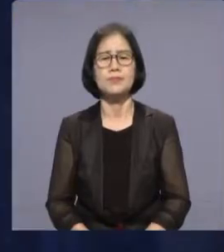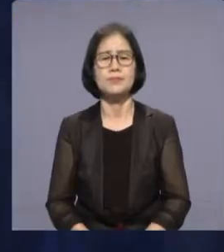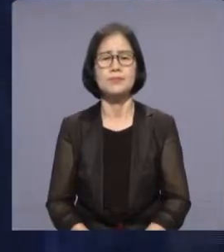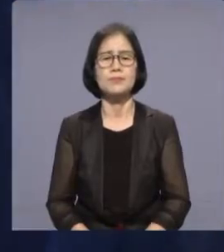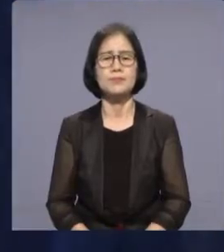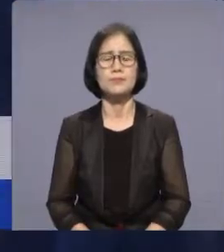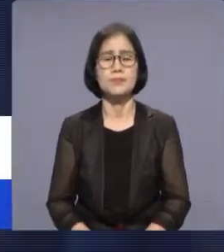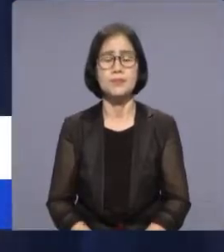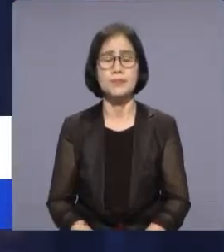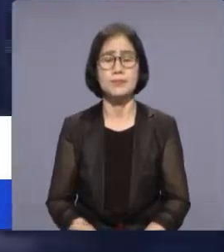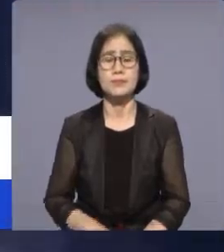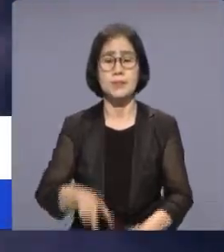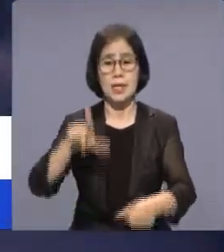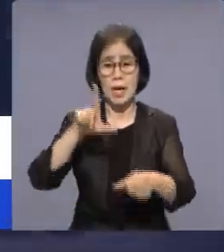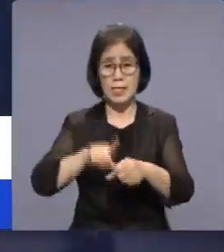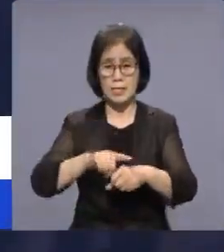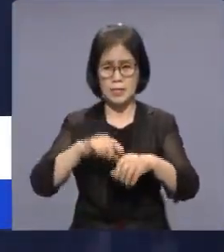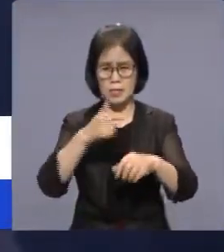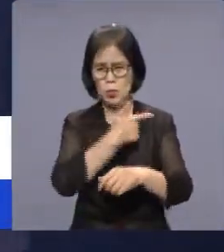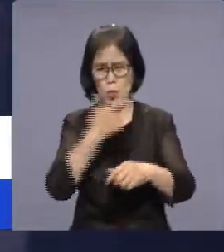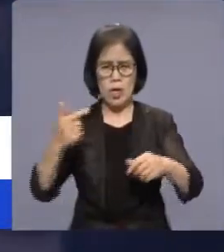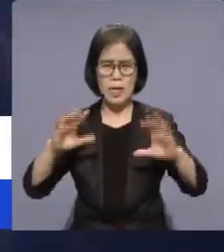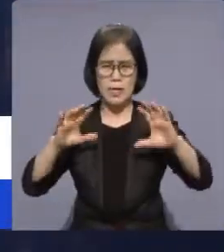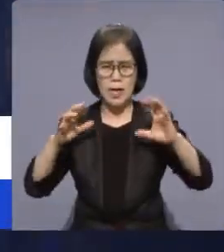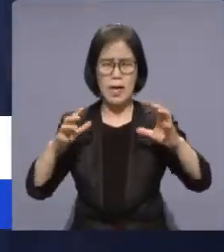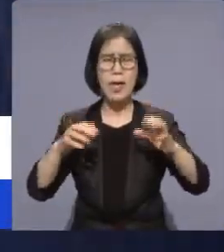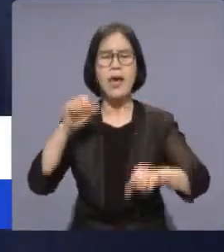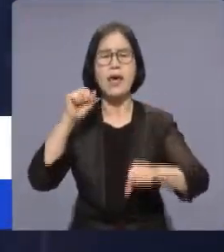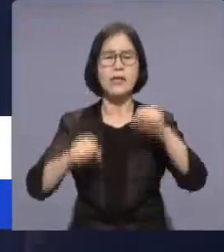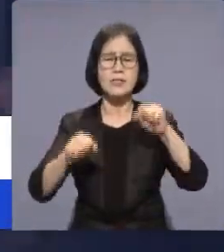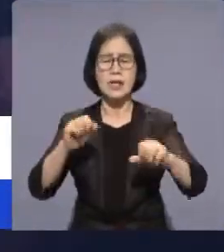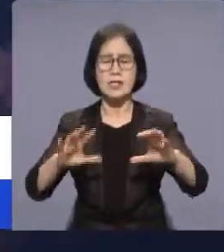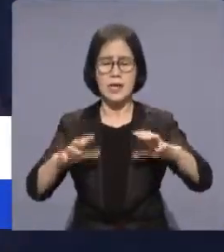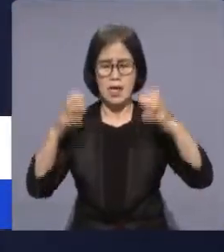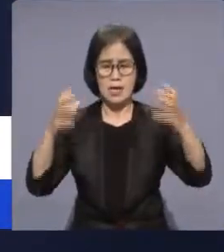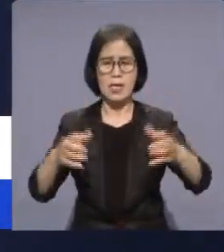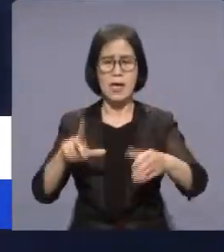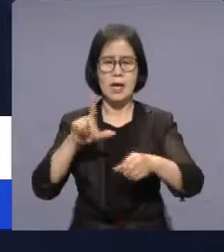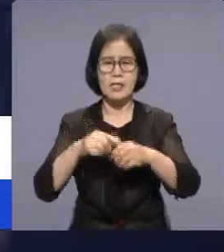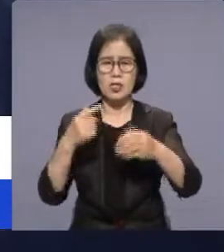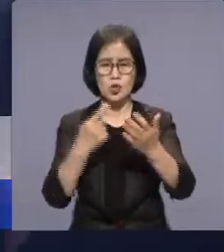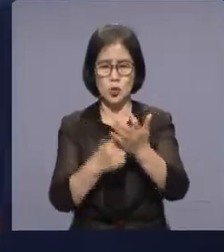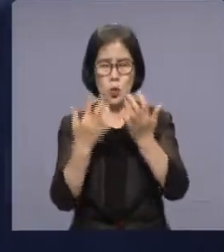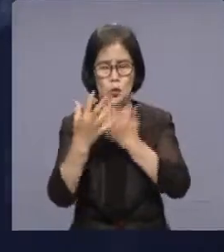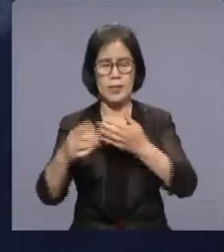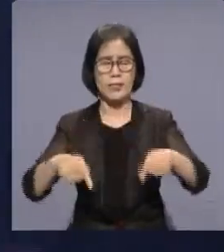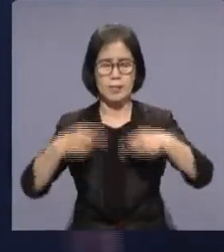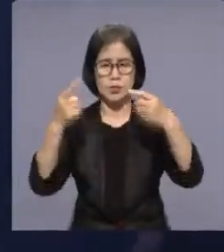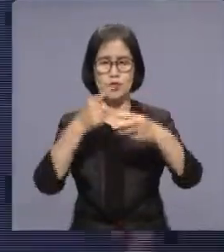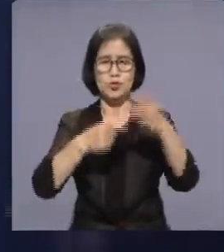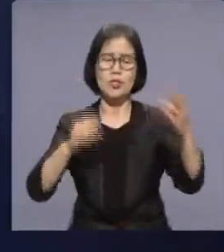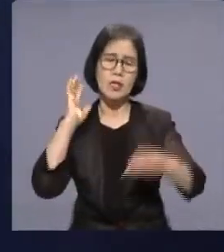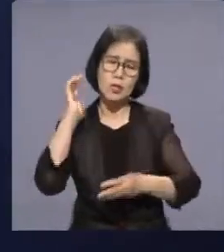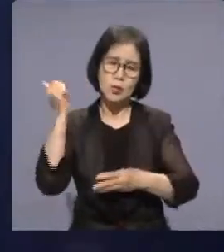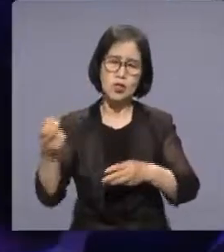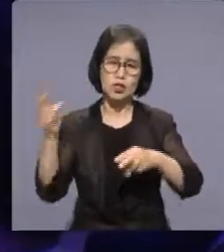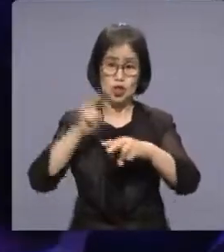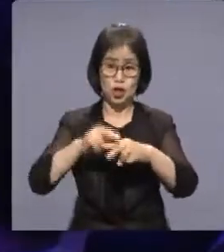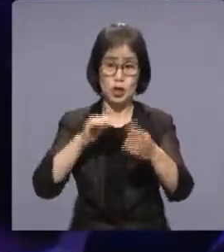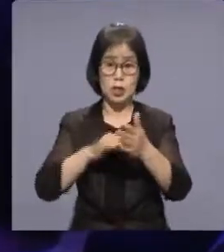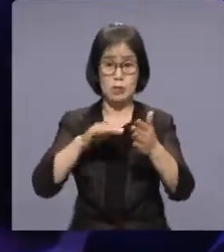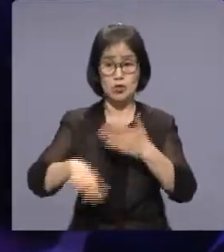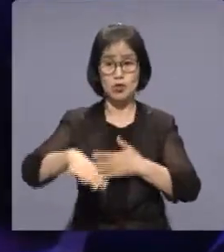가스 분야 글로벌 최대 행사인 세계 가스 총회에 참석한 윤석열 대통령. 취임 뒤 참석하는